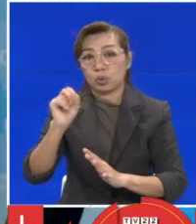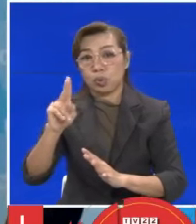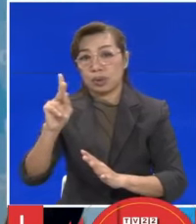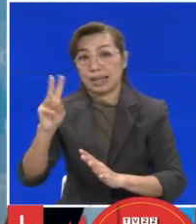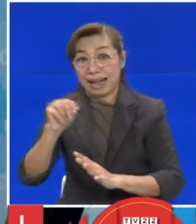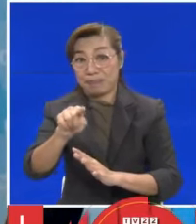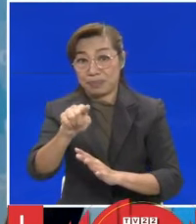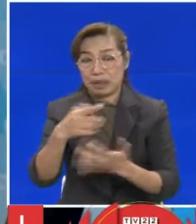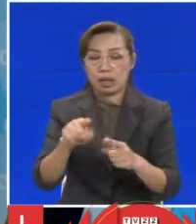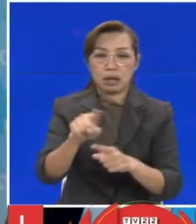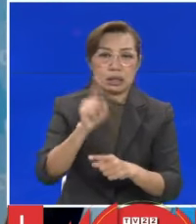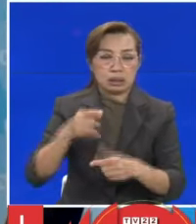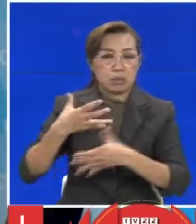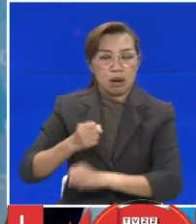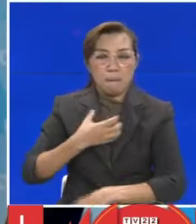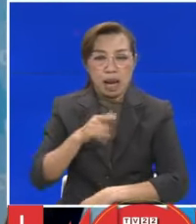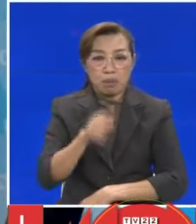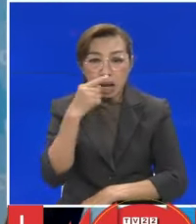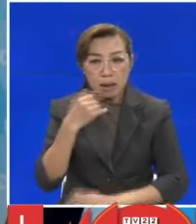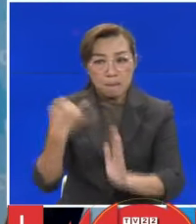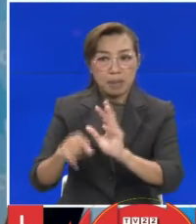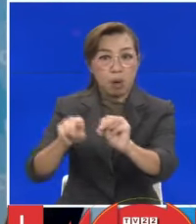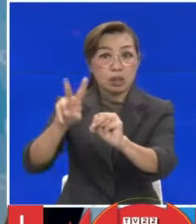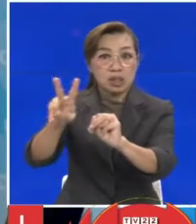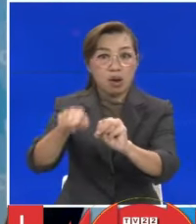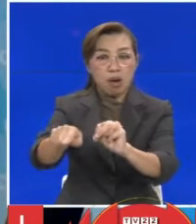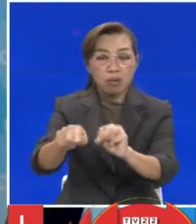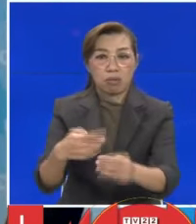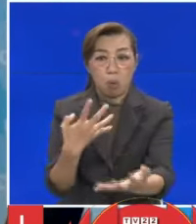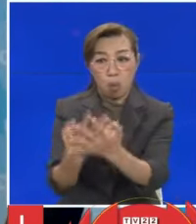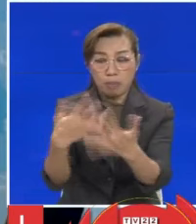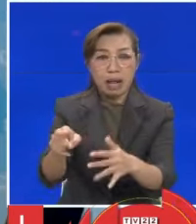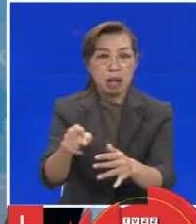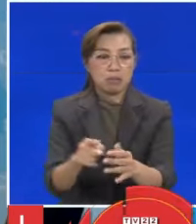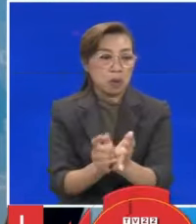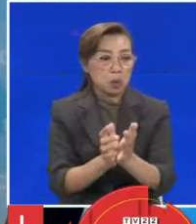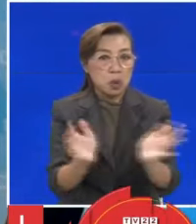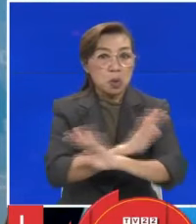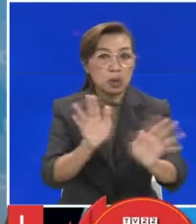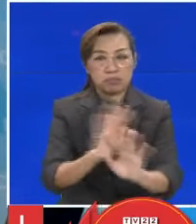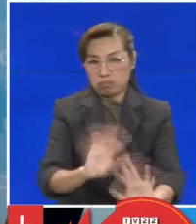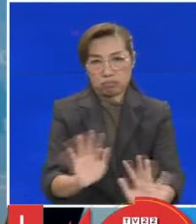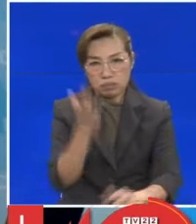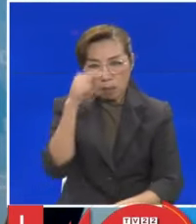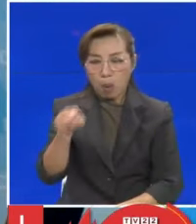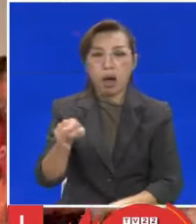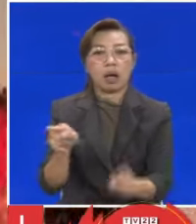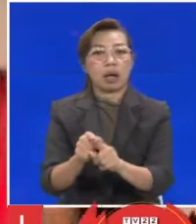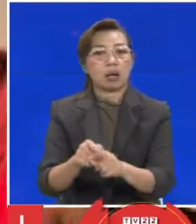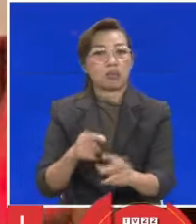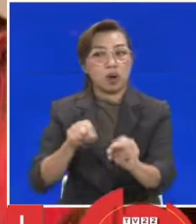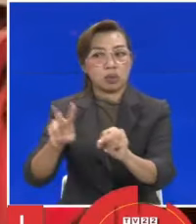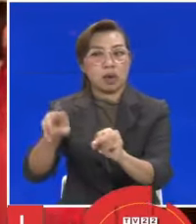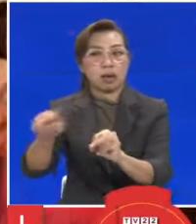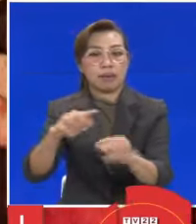พรรคประชาธิปัตย์เองไม่เห็นด้วยกับการนิรโทษกรรมในคดีที่เกี่ยวข้องกับ112นะคะเพราะมีความเกี่ยวข้องเชื่อมโย